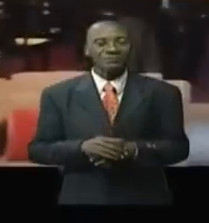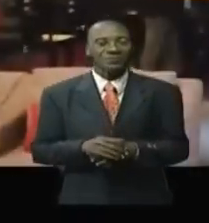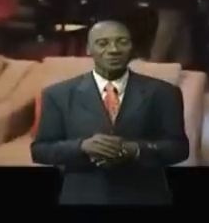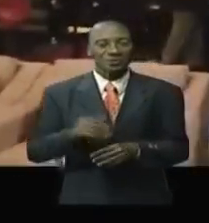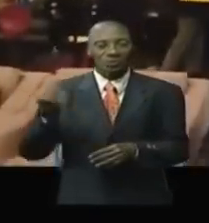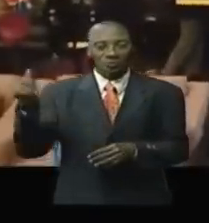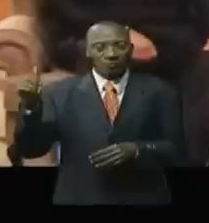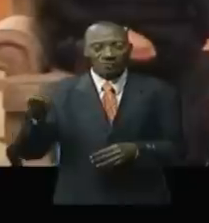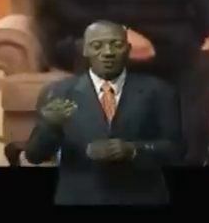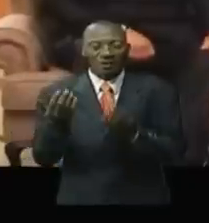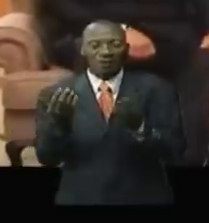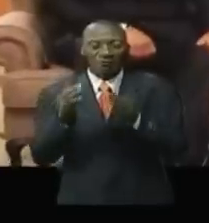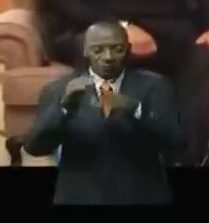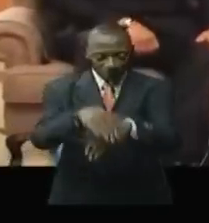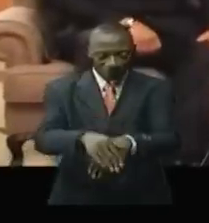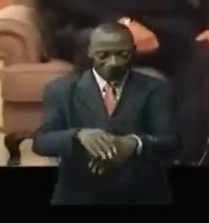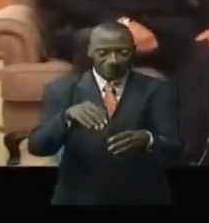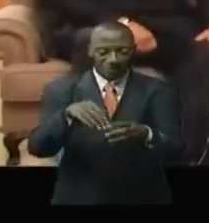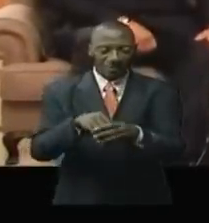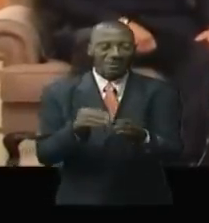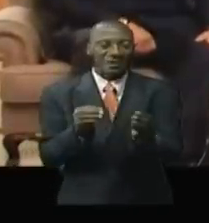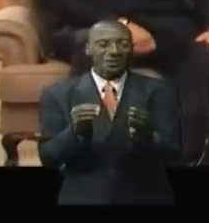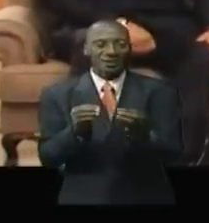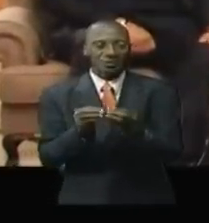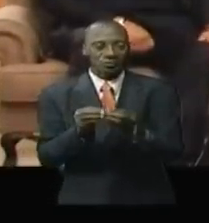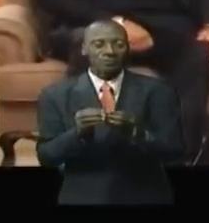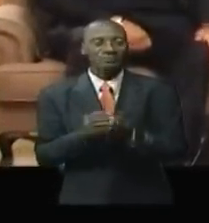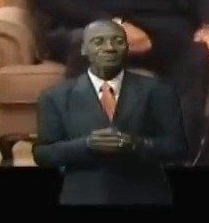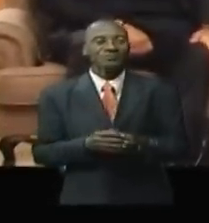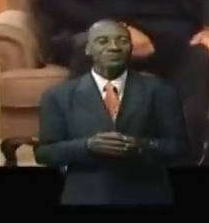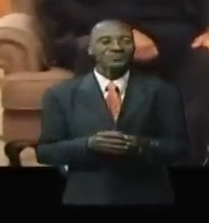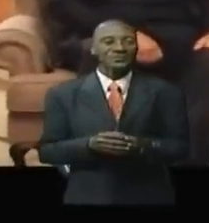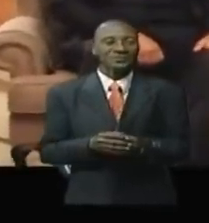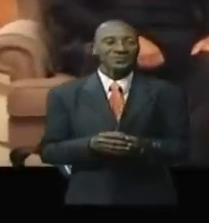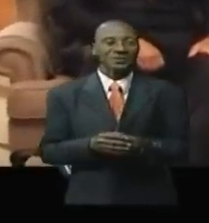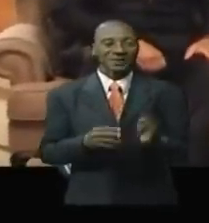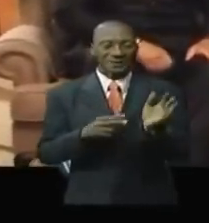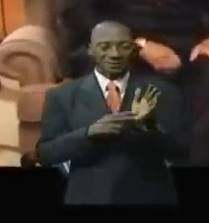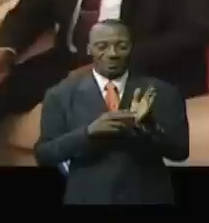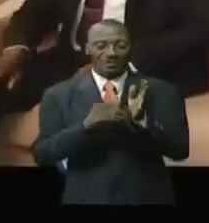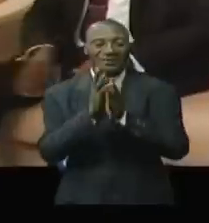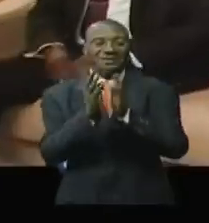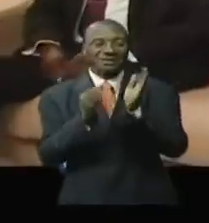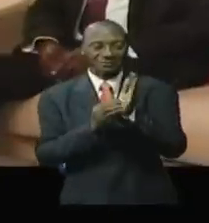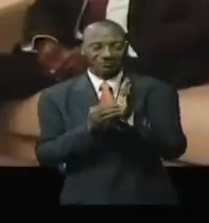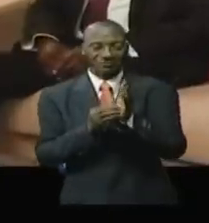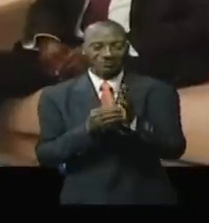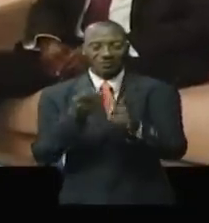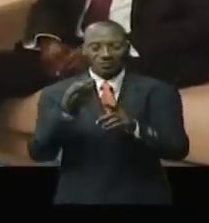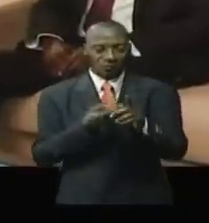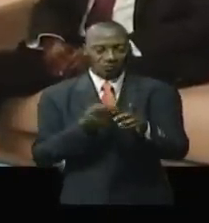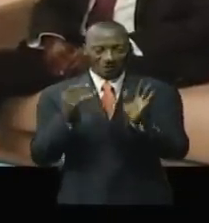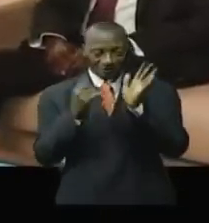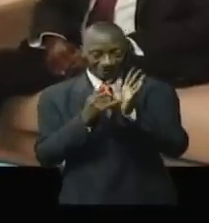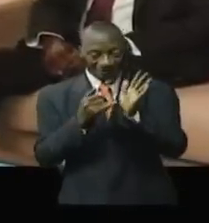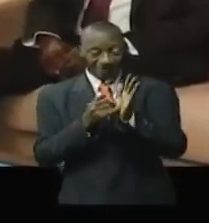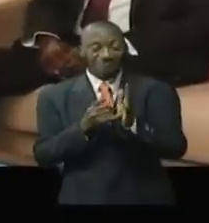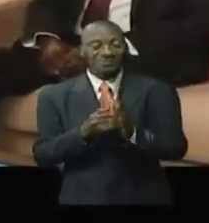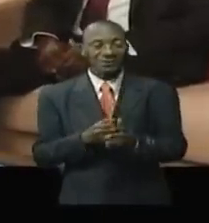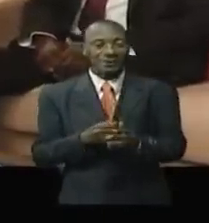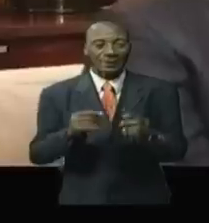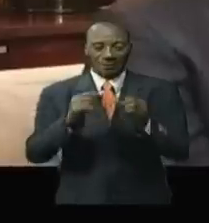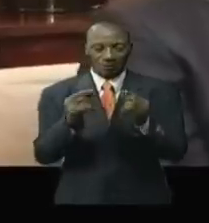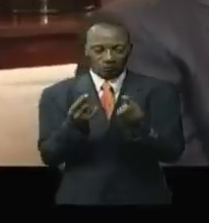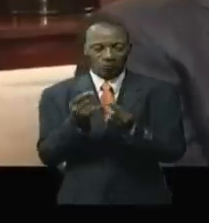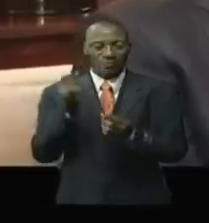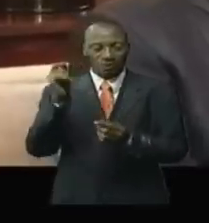force régionale. Ce dimanche 19 juin, les chefs d'état-major généraux de sept pays de la East African Community ont échangé